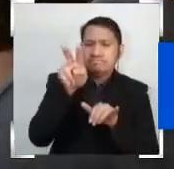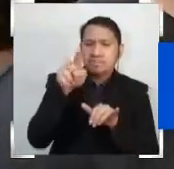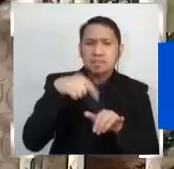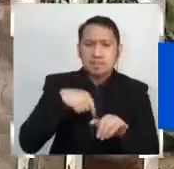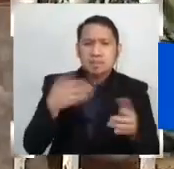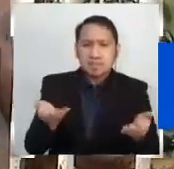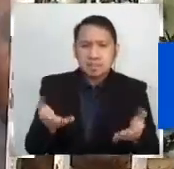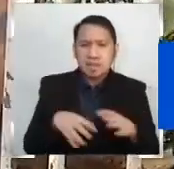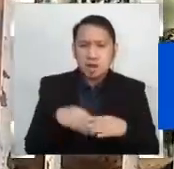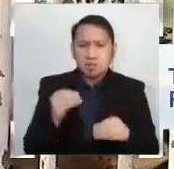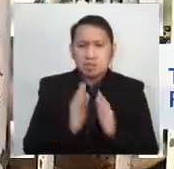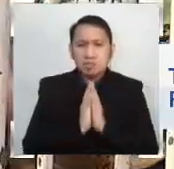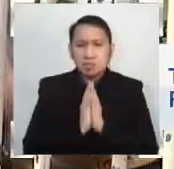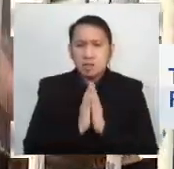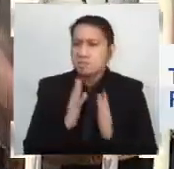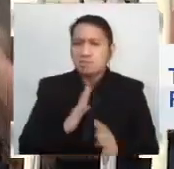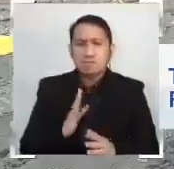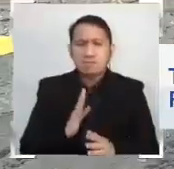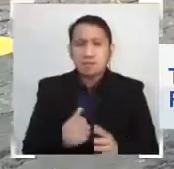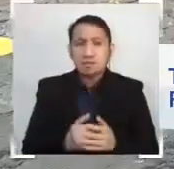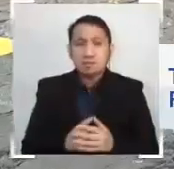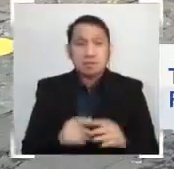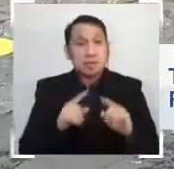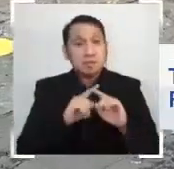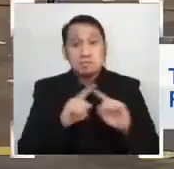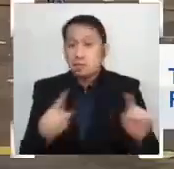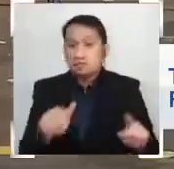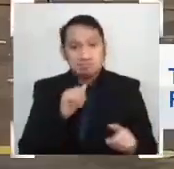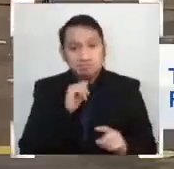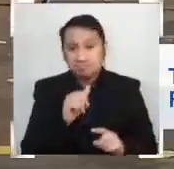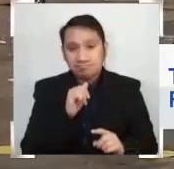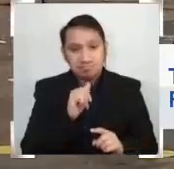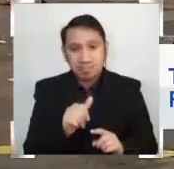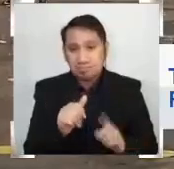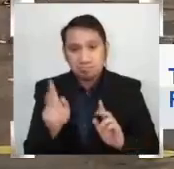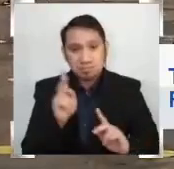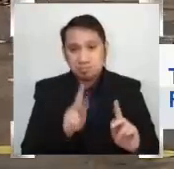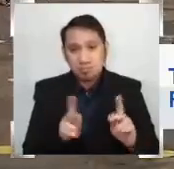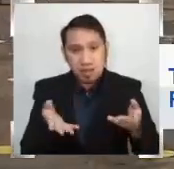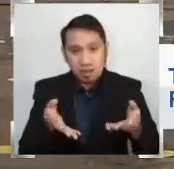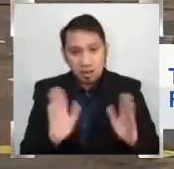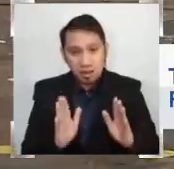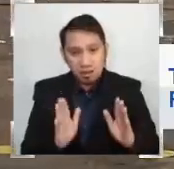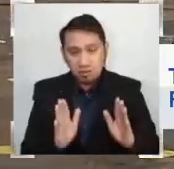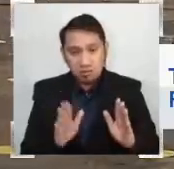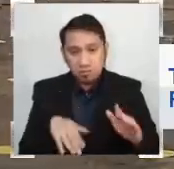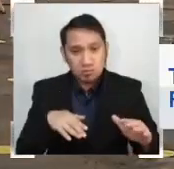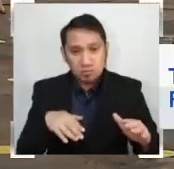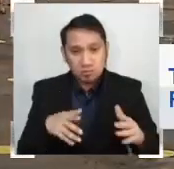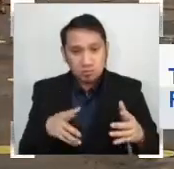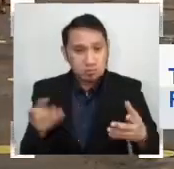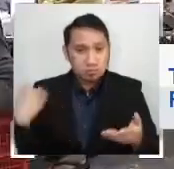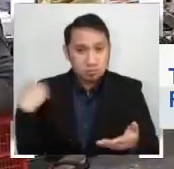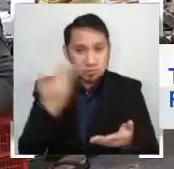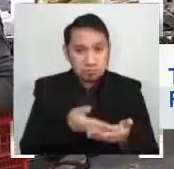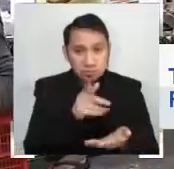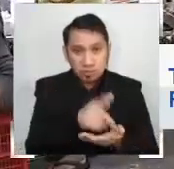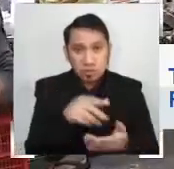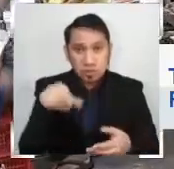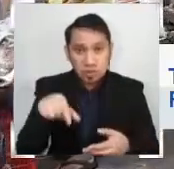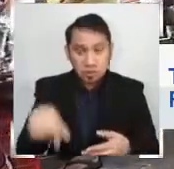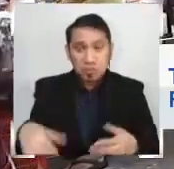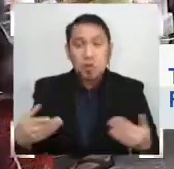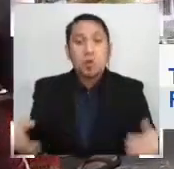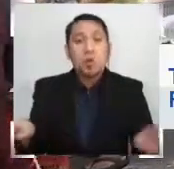na po yun. Pero hindi na palalapitin ng PNP ang mga deboto sa paligid ng Quiapo Church. Isasara ang ilang mga kalsada patungong Quiapo